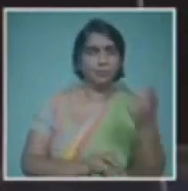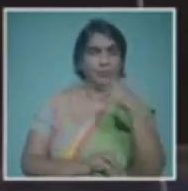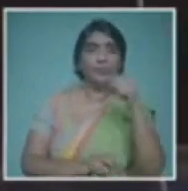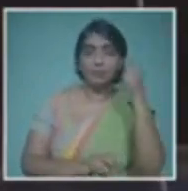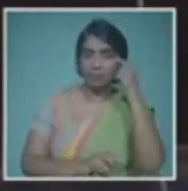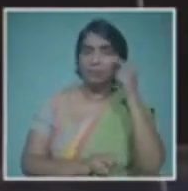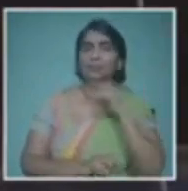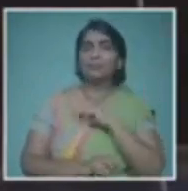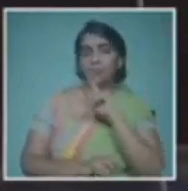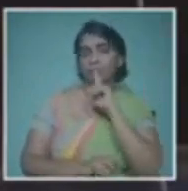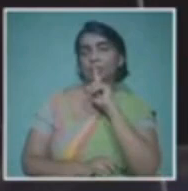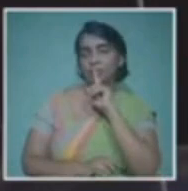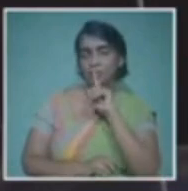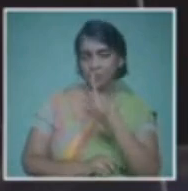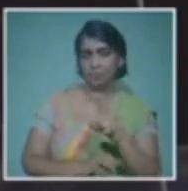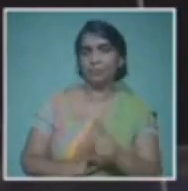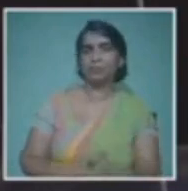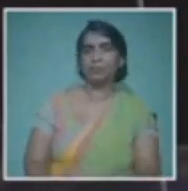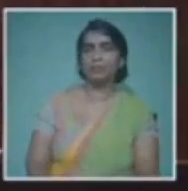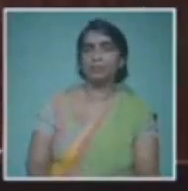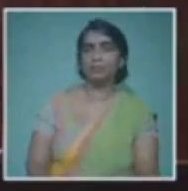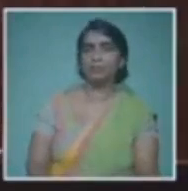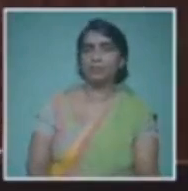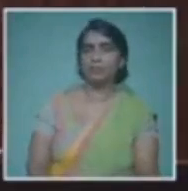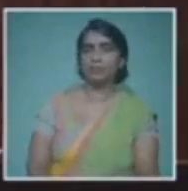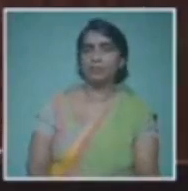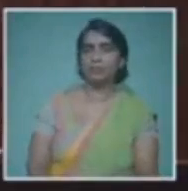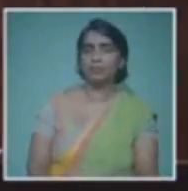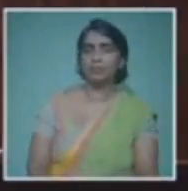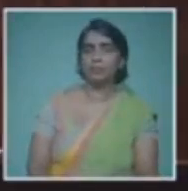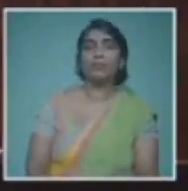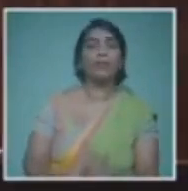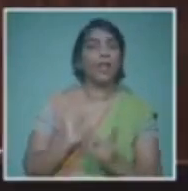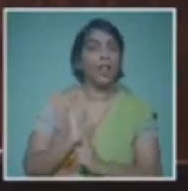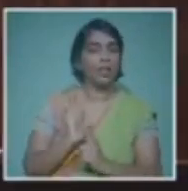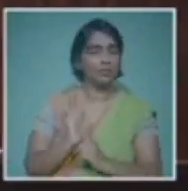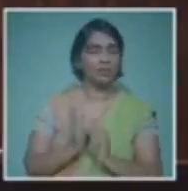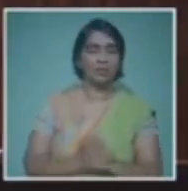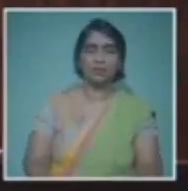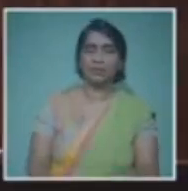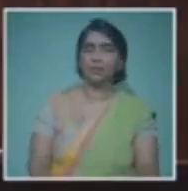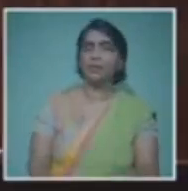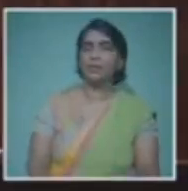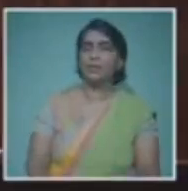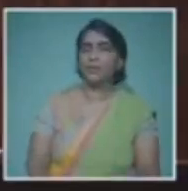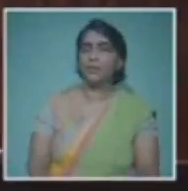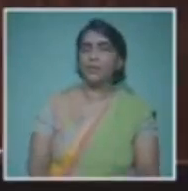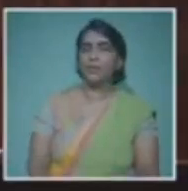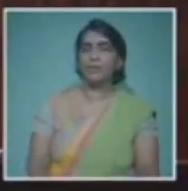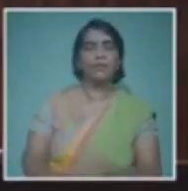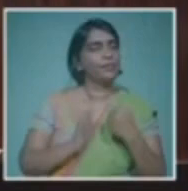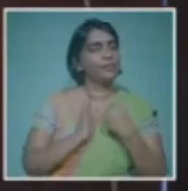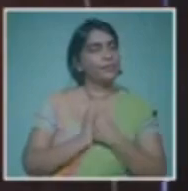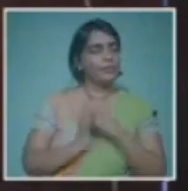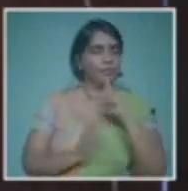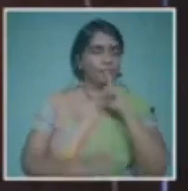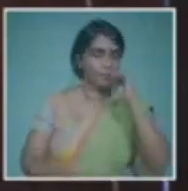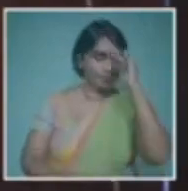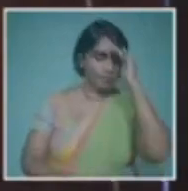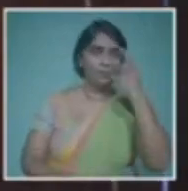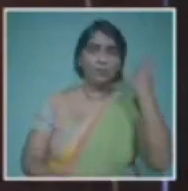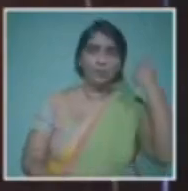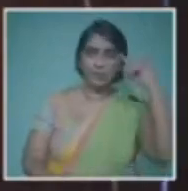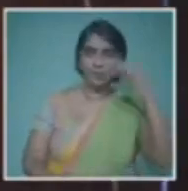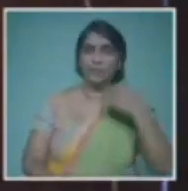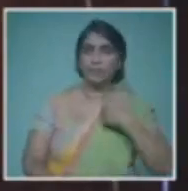අපි මේ වෙලාව මම ප්‍රකාශ කරනවා. ලංසම් මෙතුමා. ගරු කථානායකතුමනි ඊයේත්